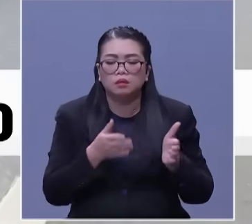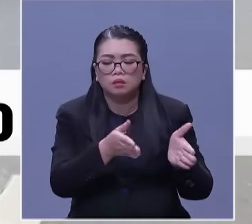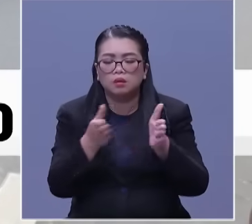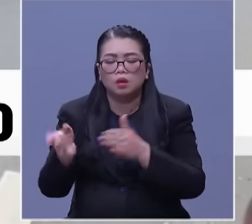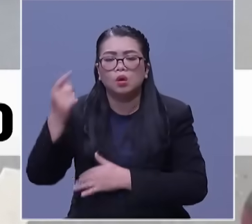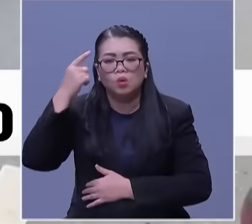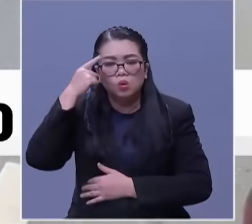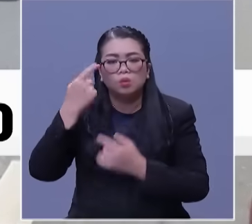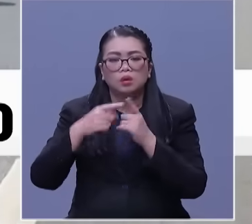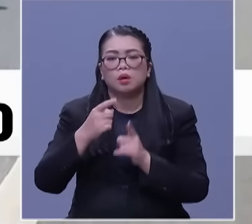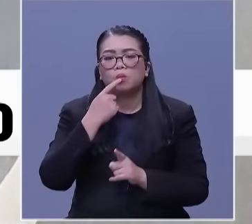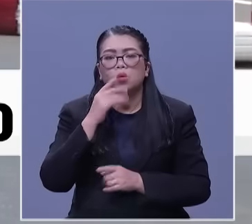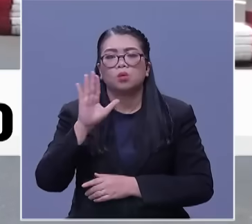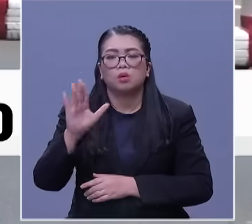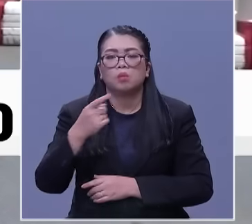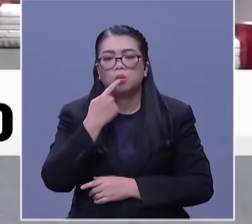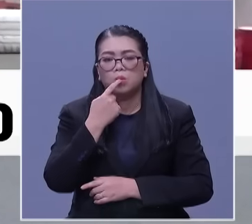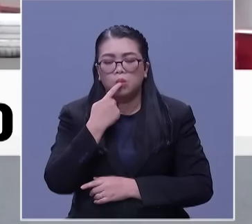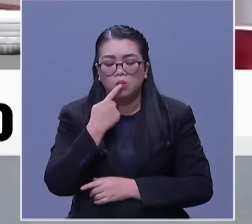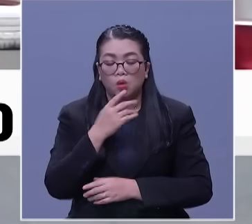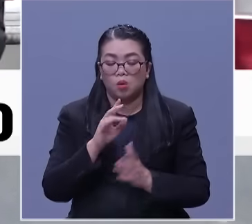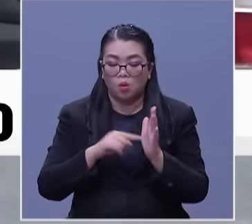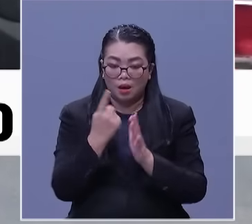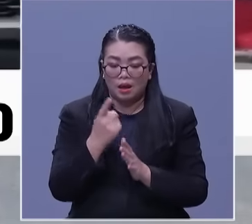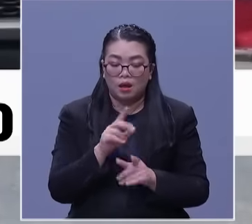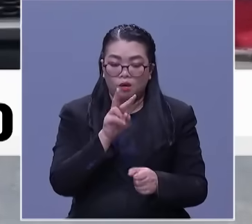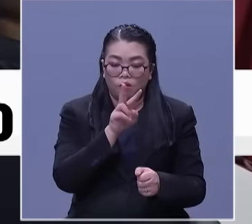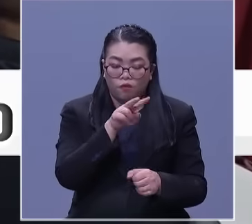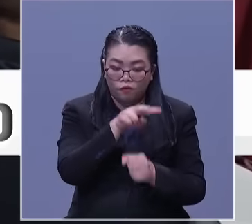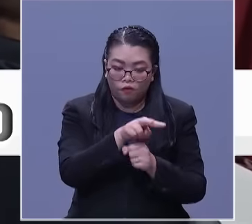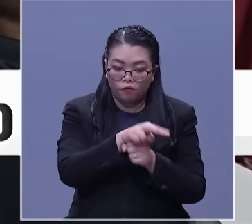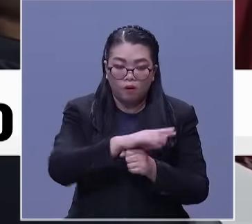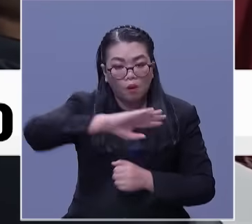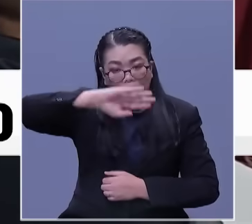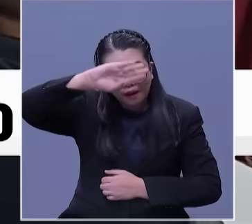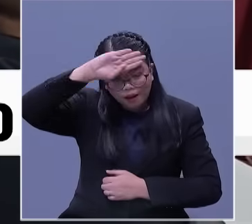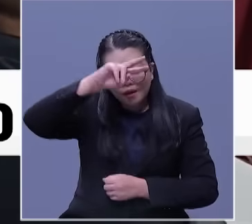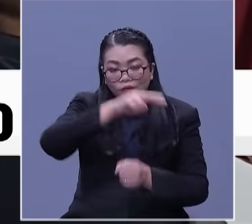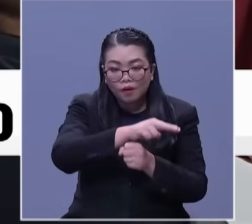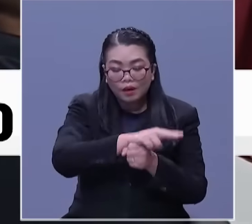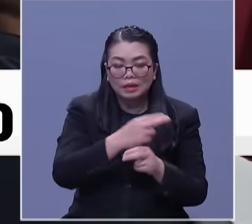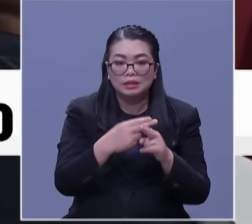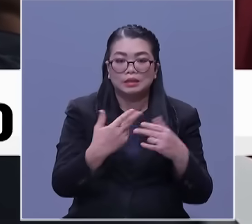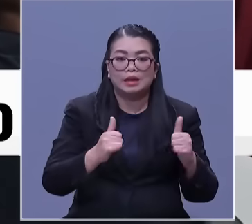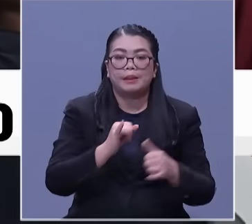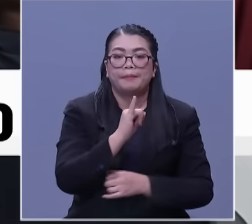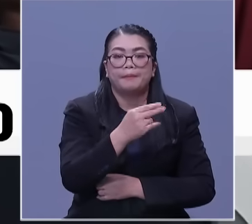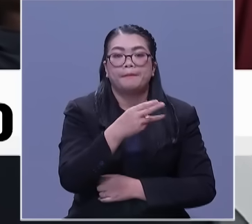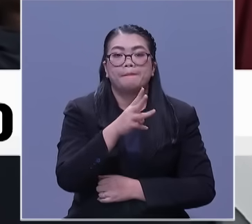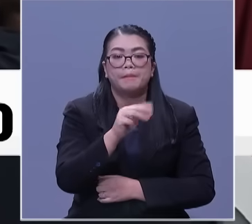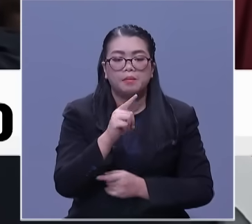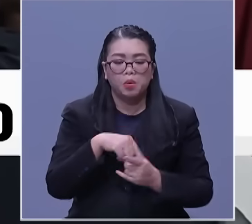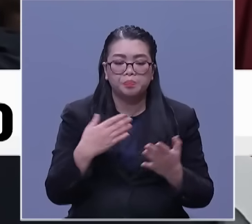ดีแต่คให้การของไหมไหมนี่คือคนที่เฝ้าไข้อ่ะค่ะที่บอกว่ามีการเปลี่ยน